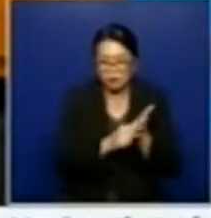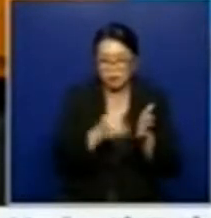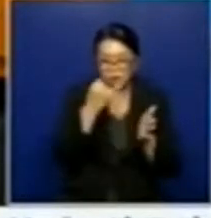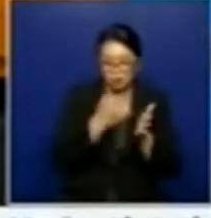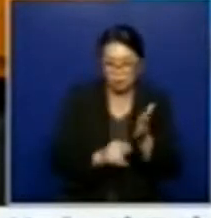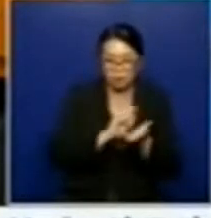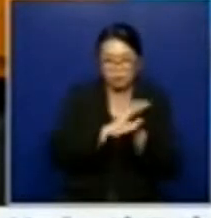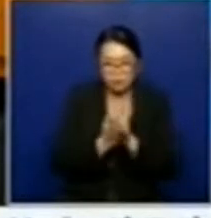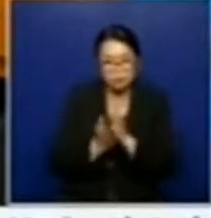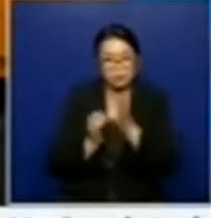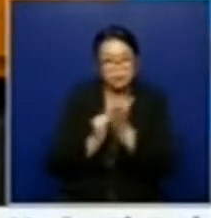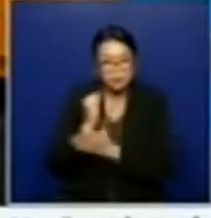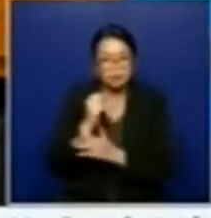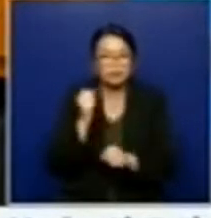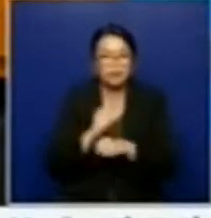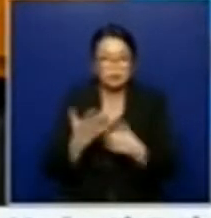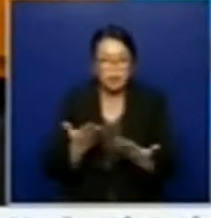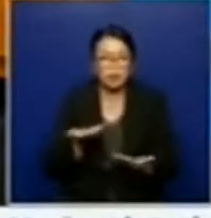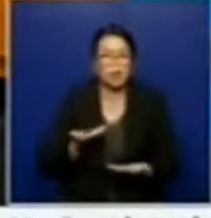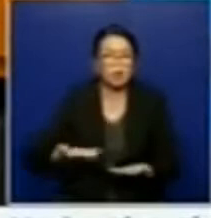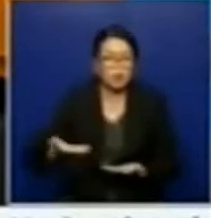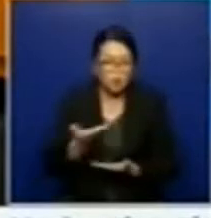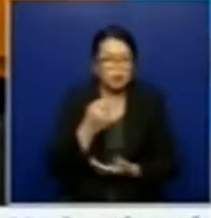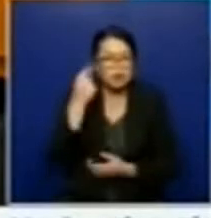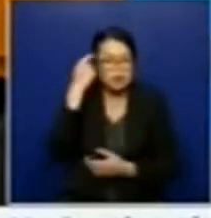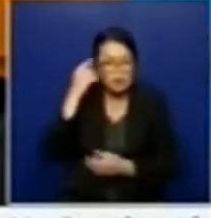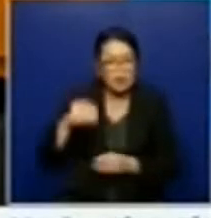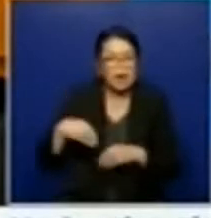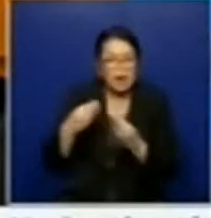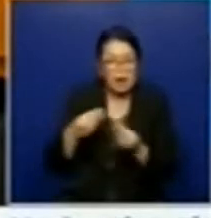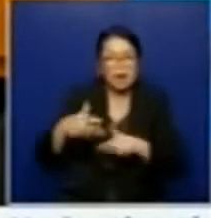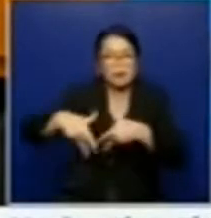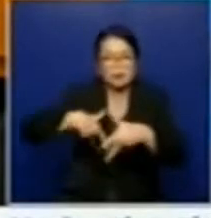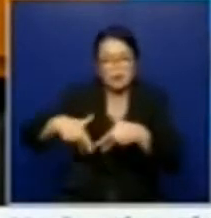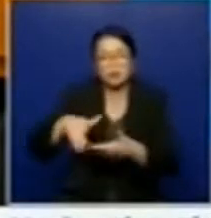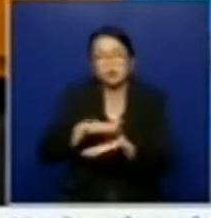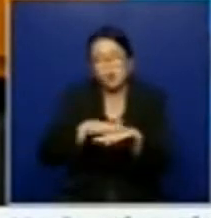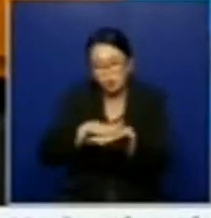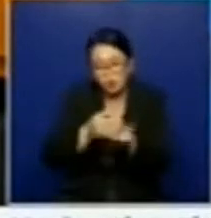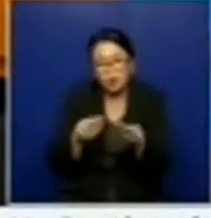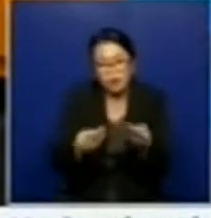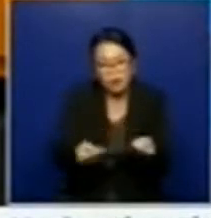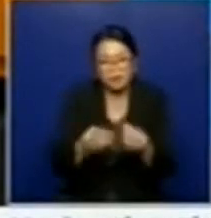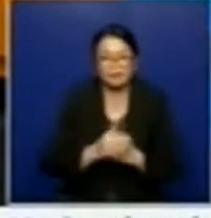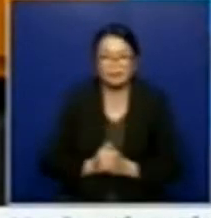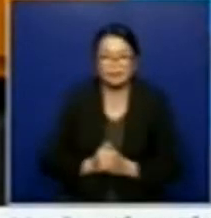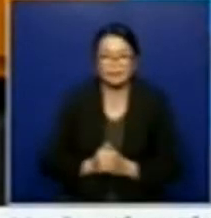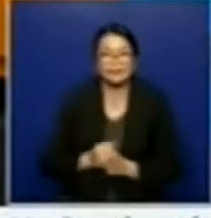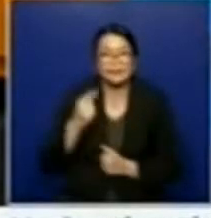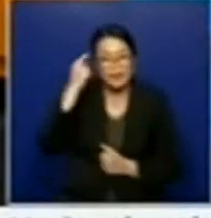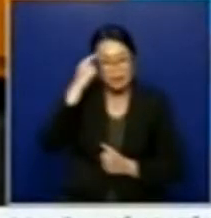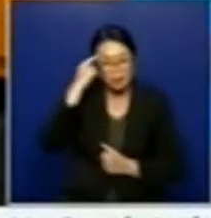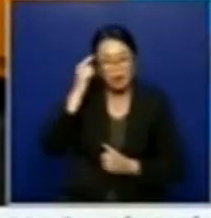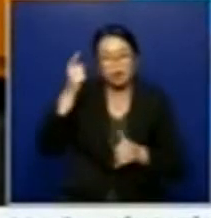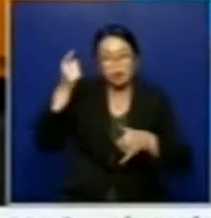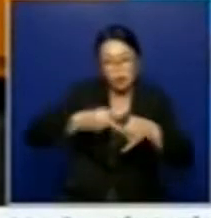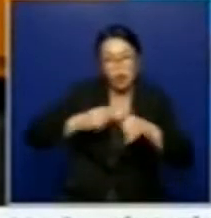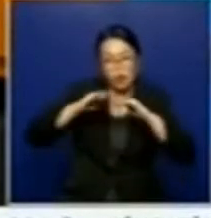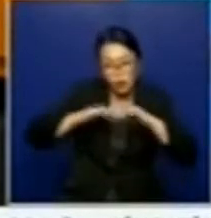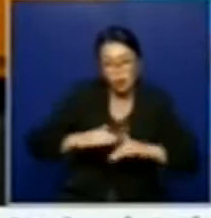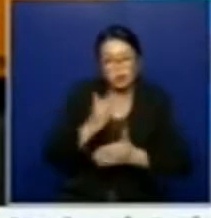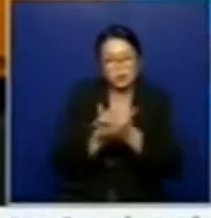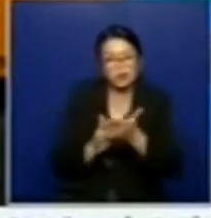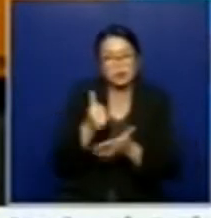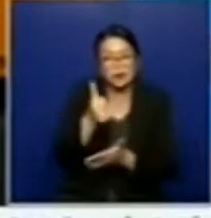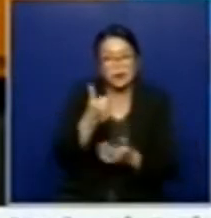าเนี่ยผมก็ภาวนานะครับให้ประชาชนให้อภัยแล้วก็ลดโทษให้ท่านกึ่งนึงซึ่งคิดว่าท่านสมควรได้รับแต่ก่อน